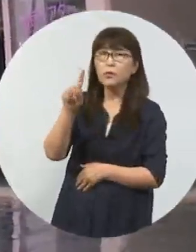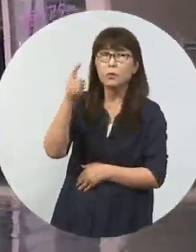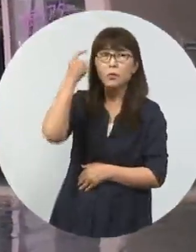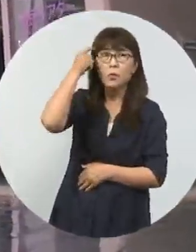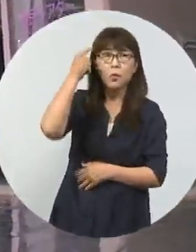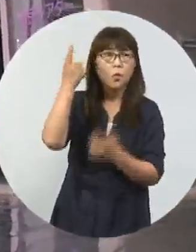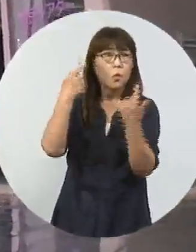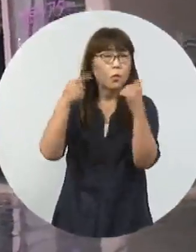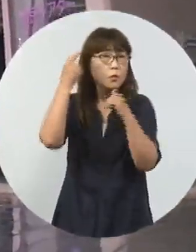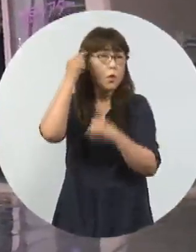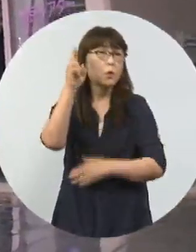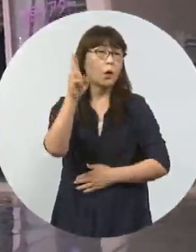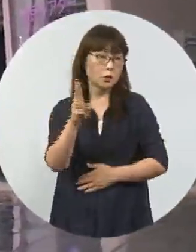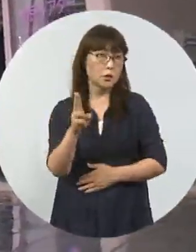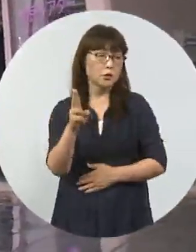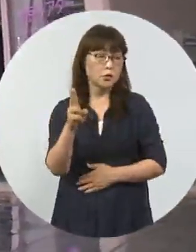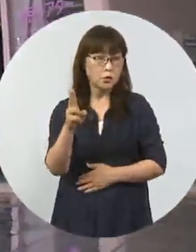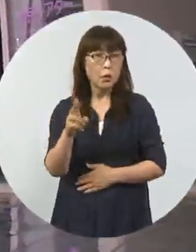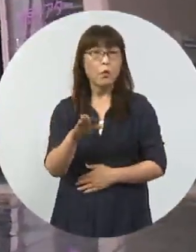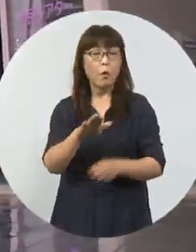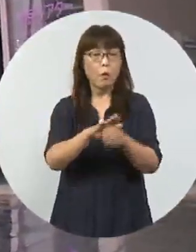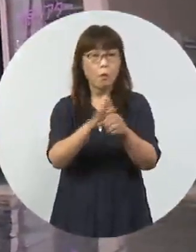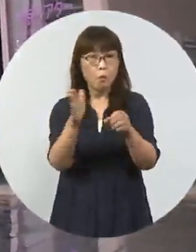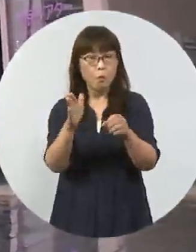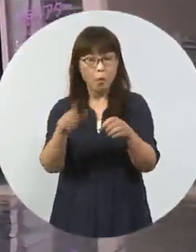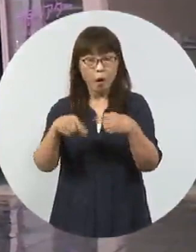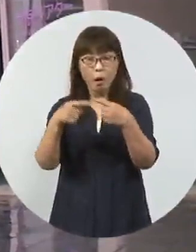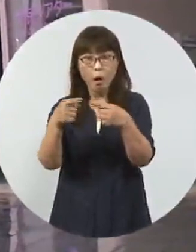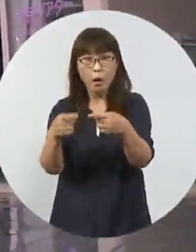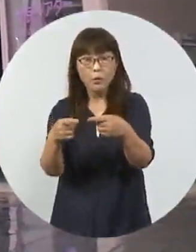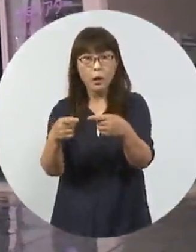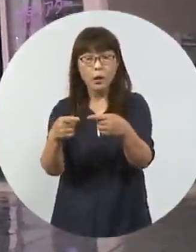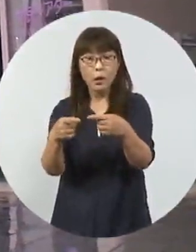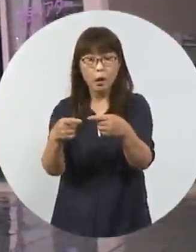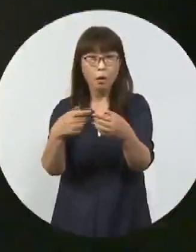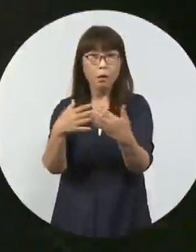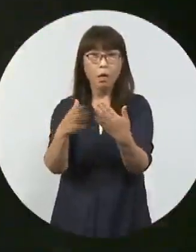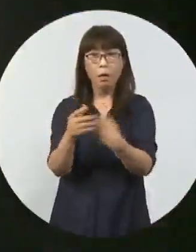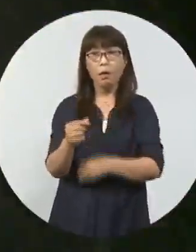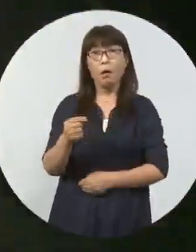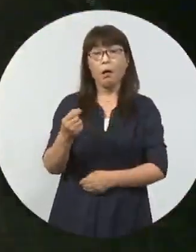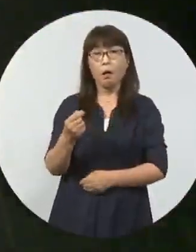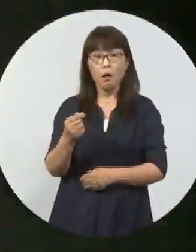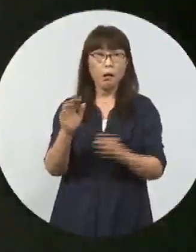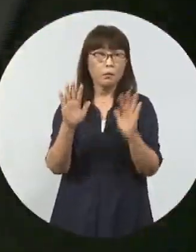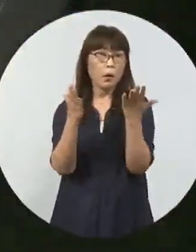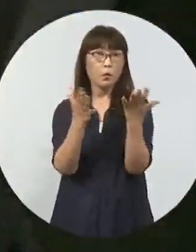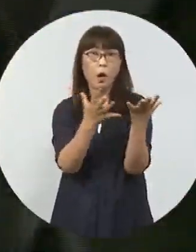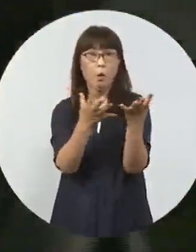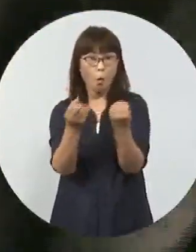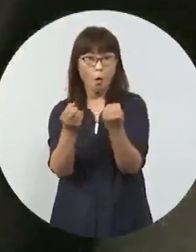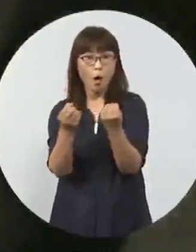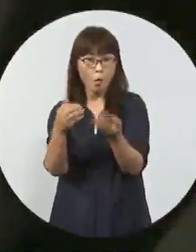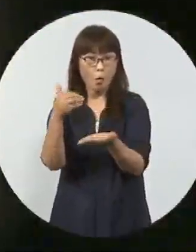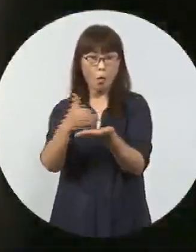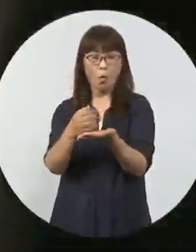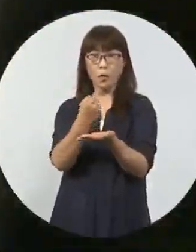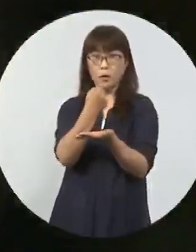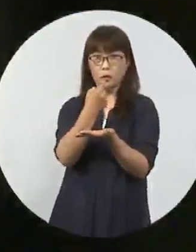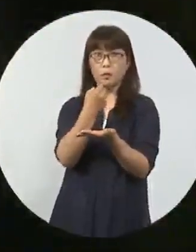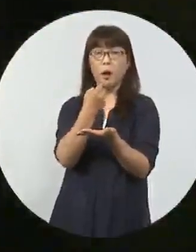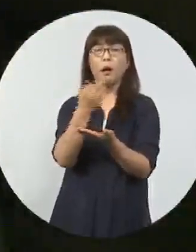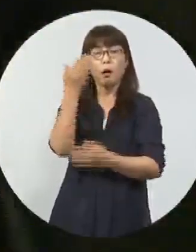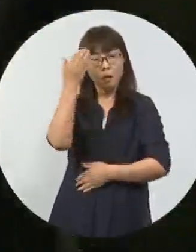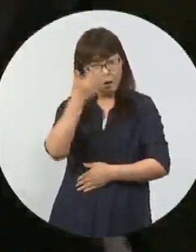常に思ってるみたいなんですけども、意外と中入った人がいない人が多くって、その話を聞いたところで、まあ、中を探